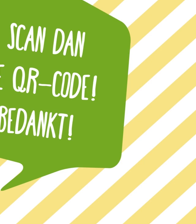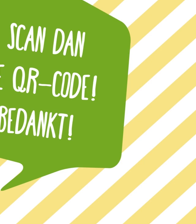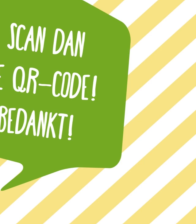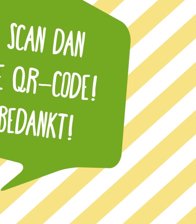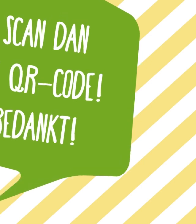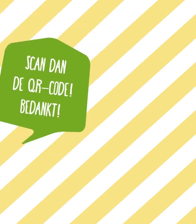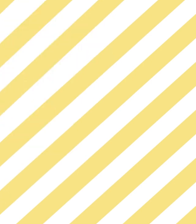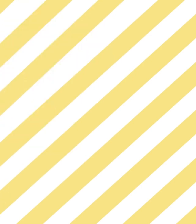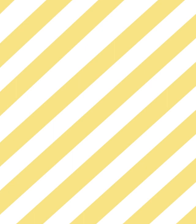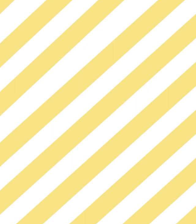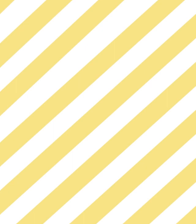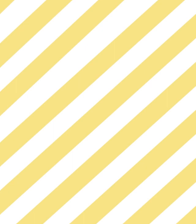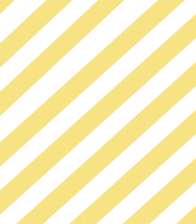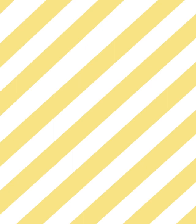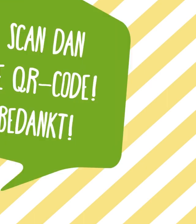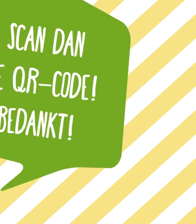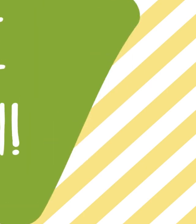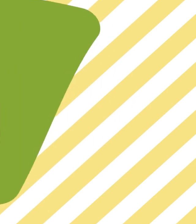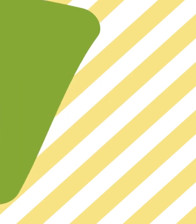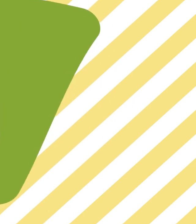die alles heeft bedacht.